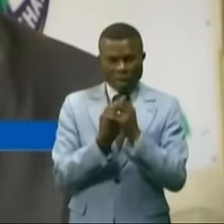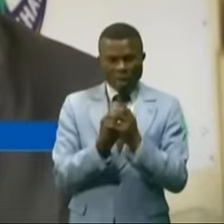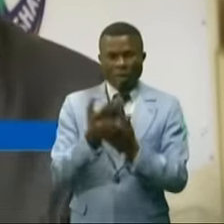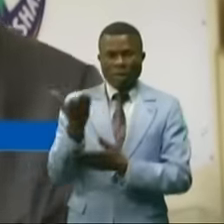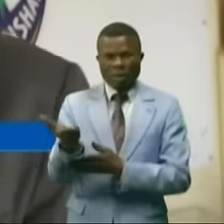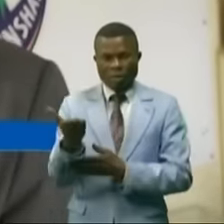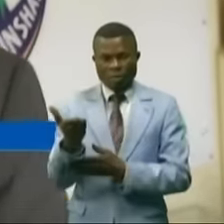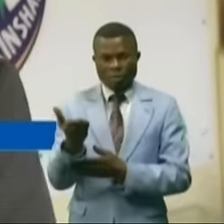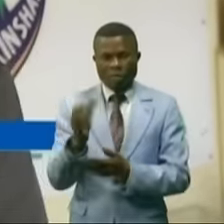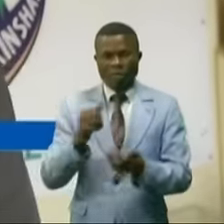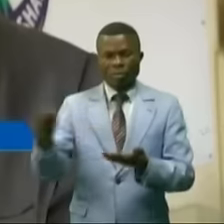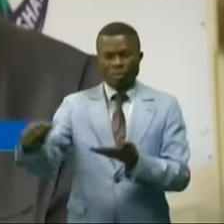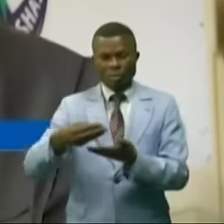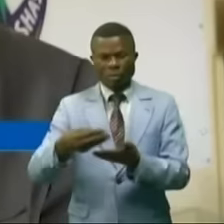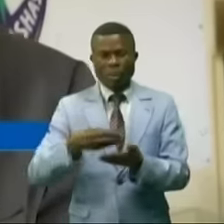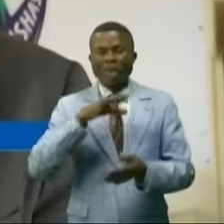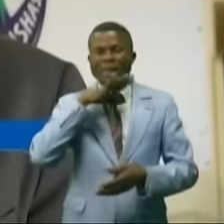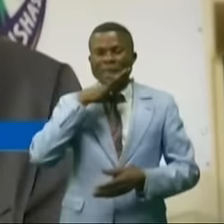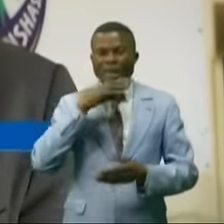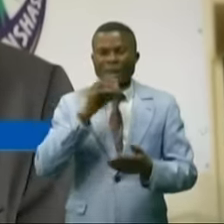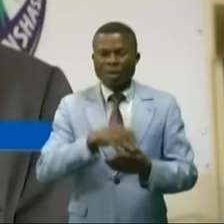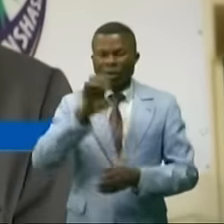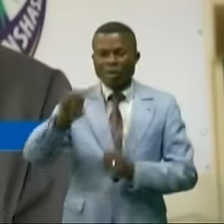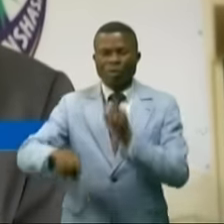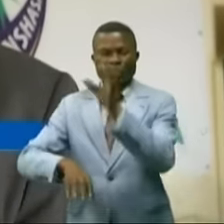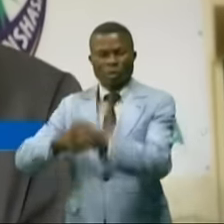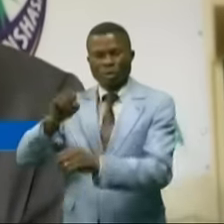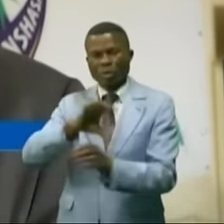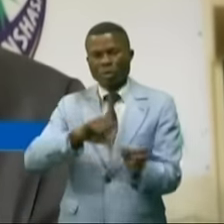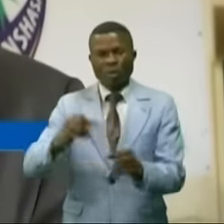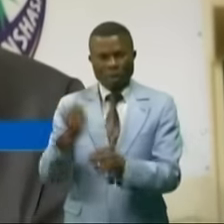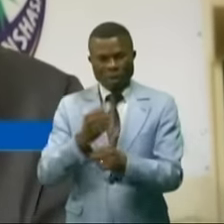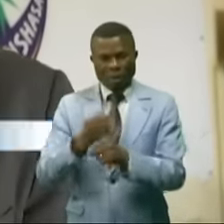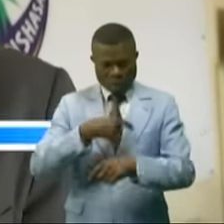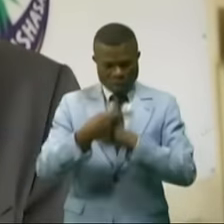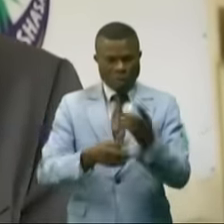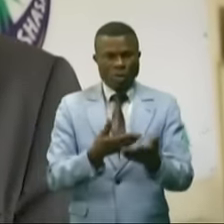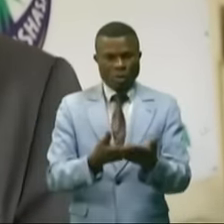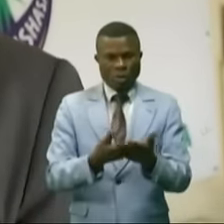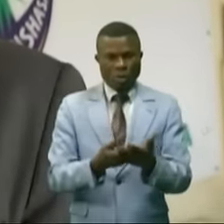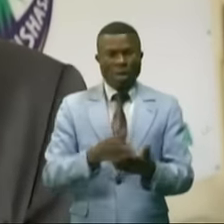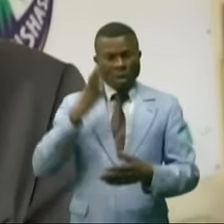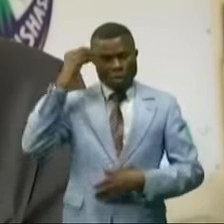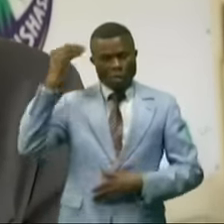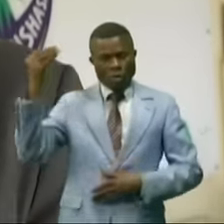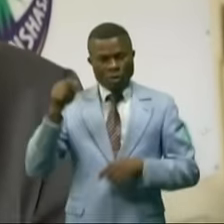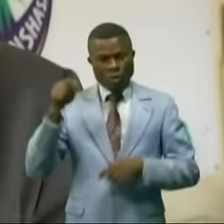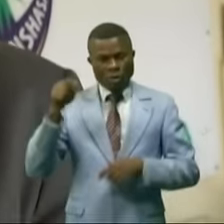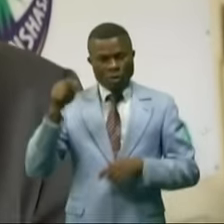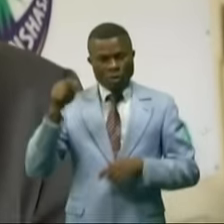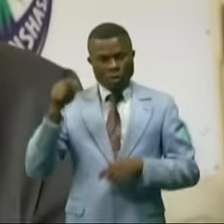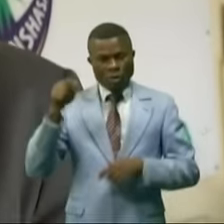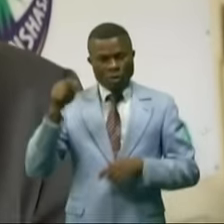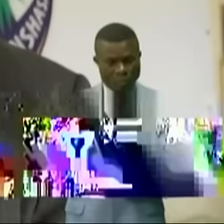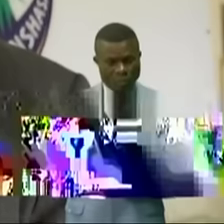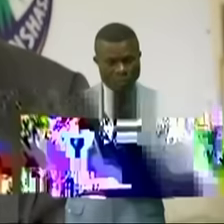sur la collecte des déchets et dès lors, il y a des travaux en cours. J'espère bien que dans